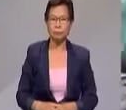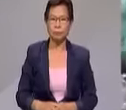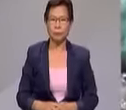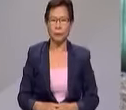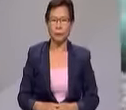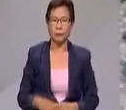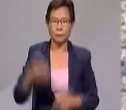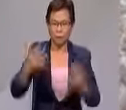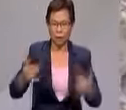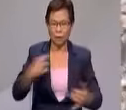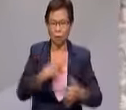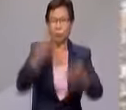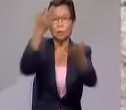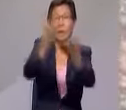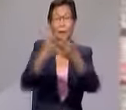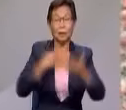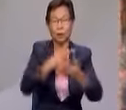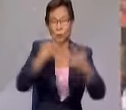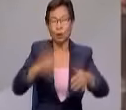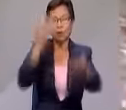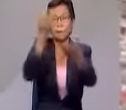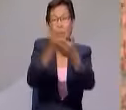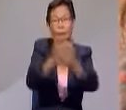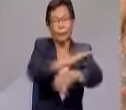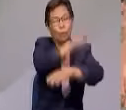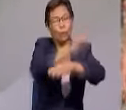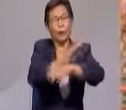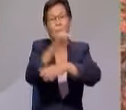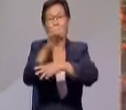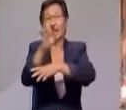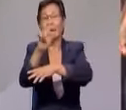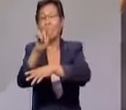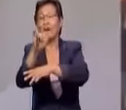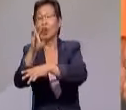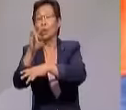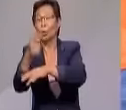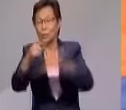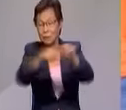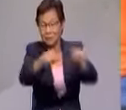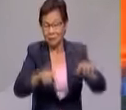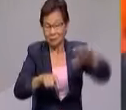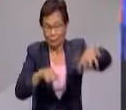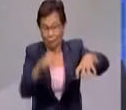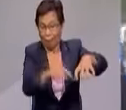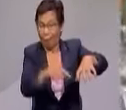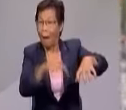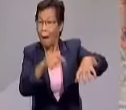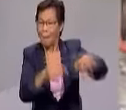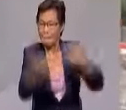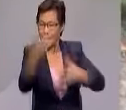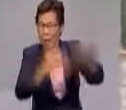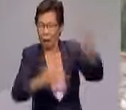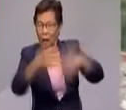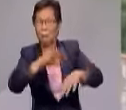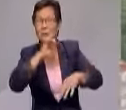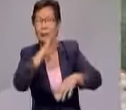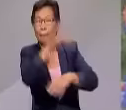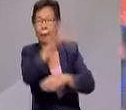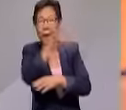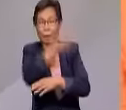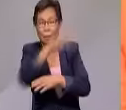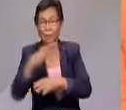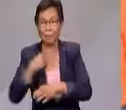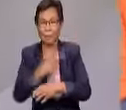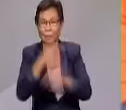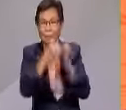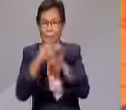Baik, sekarang ini kita dah sampai ke Bukit Krayong di mana dilakukan antara tempat atau lokasi pembakaran sampah haram. Untuk mengetahui selanjutnya,